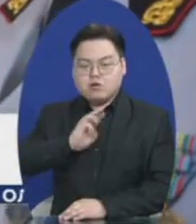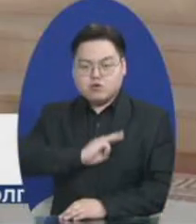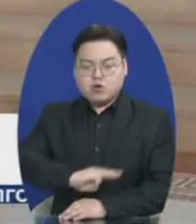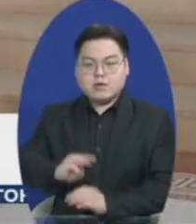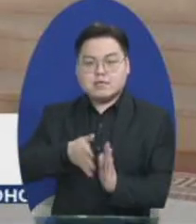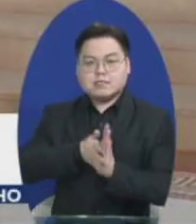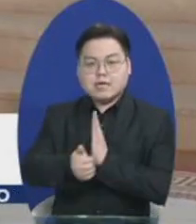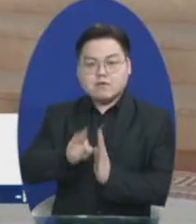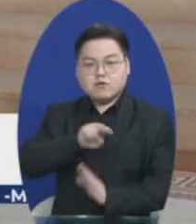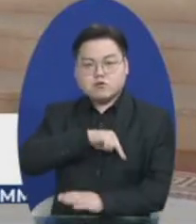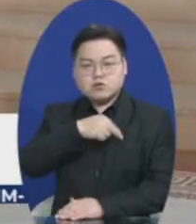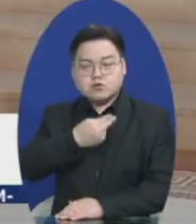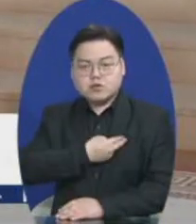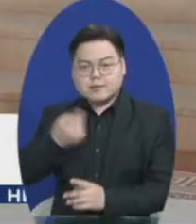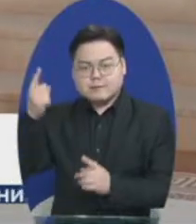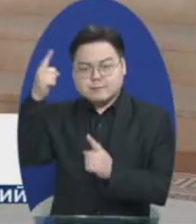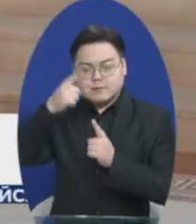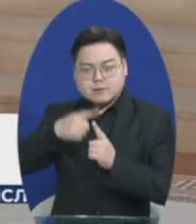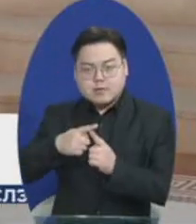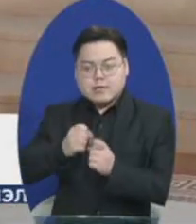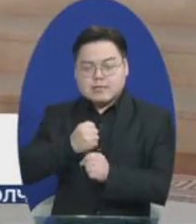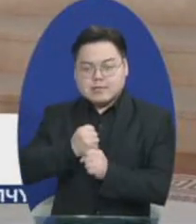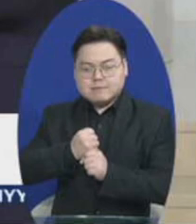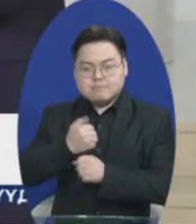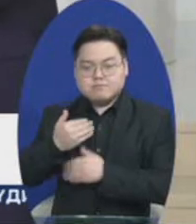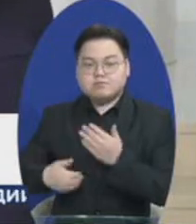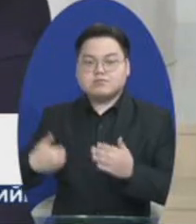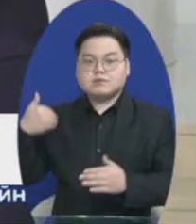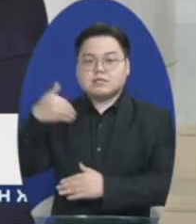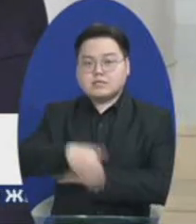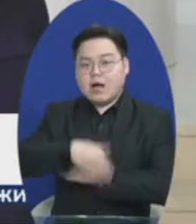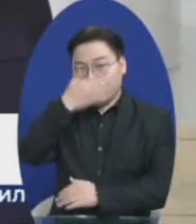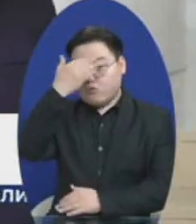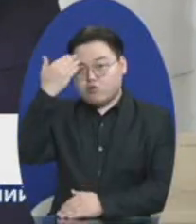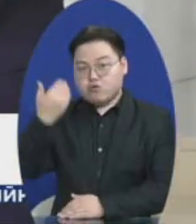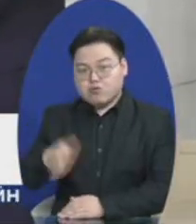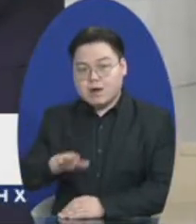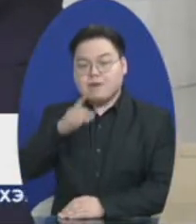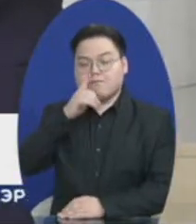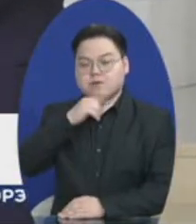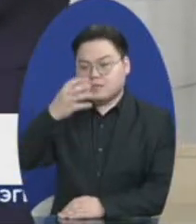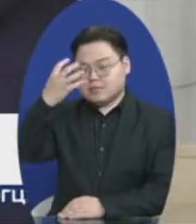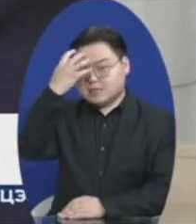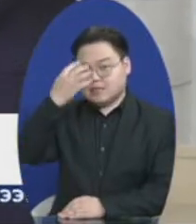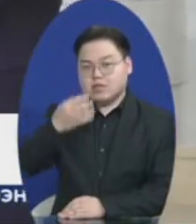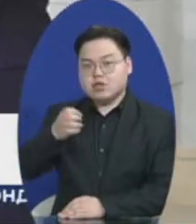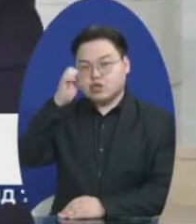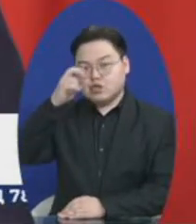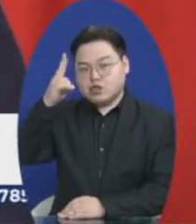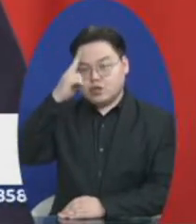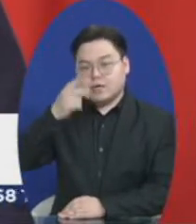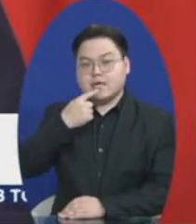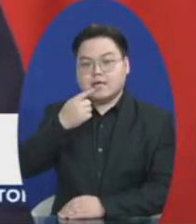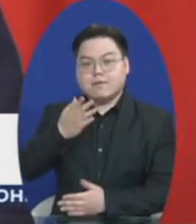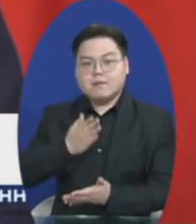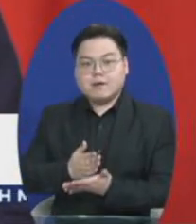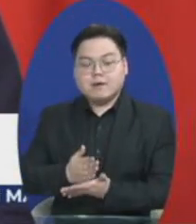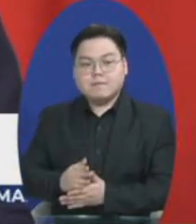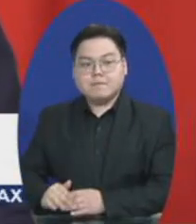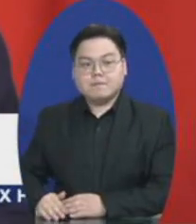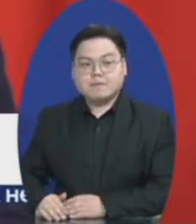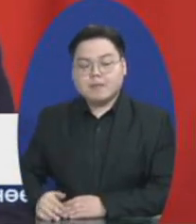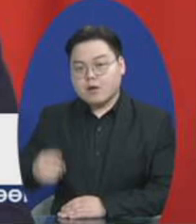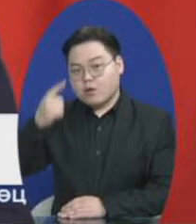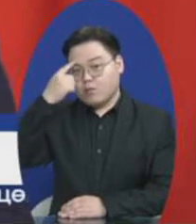чадвар, эр зориг, тесвэр хатуужилтаагаар мэрэгжлийн өндөр түвшинд ажиллаж чадсныг засгийн газрын тэргүүн онцоллоо. Монгол Улсын засгийн